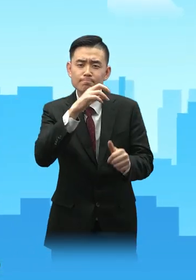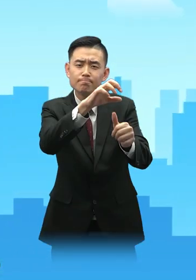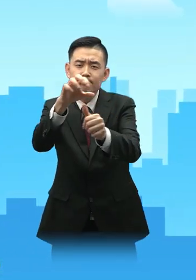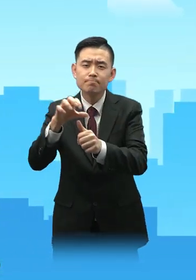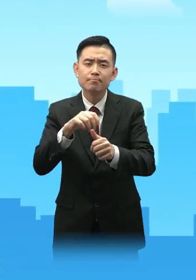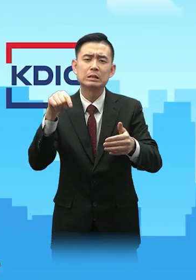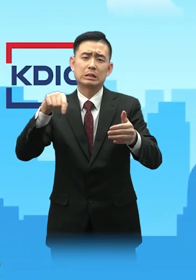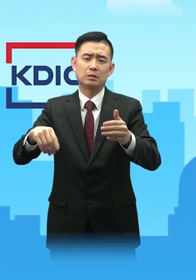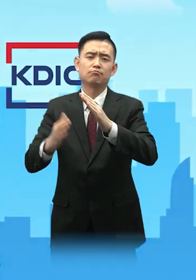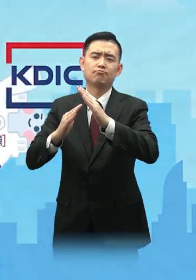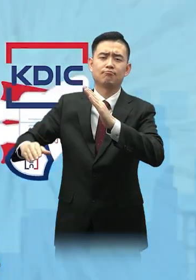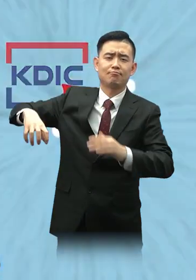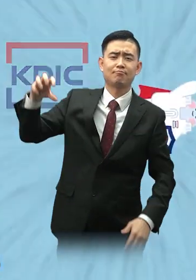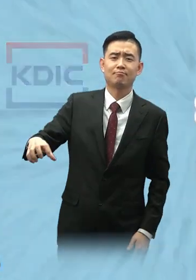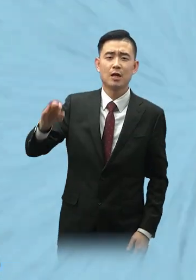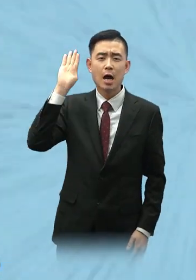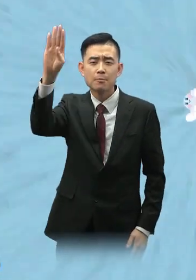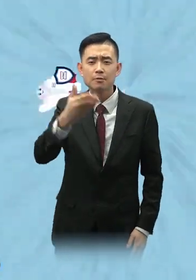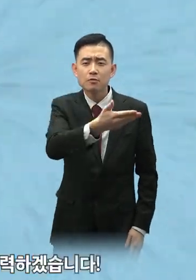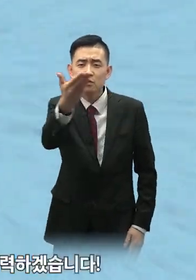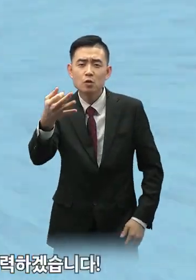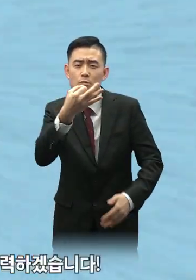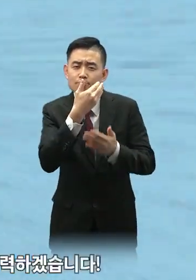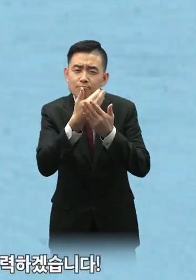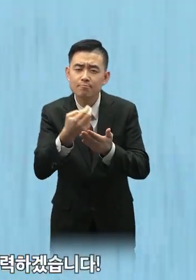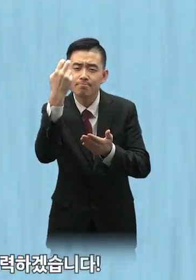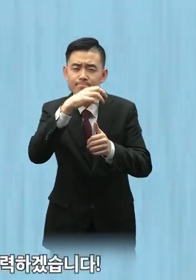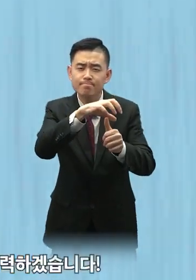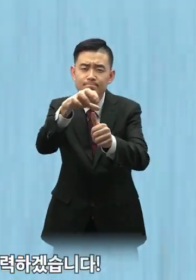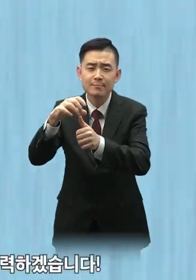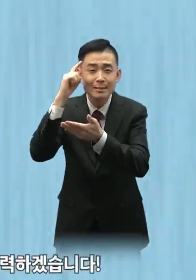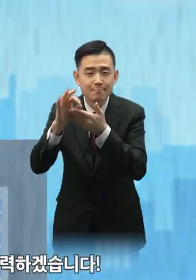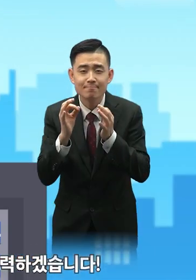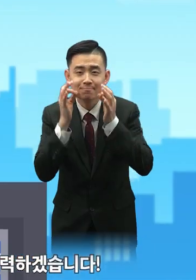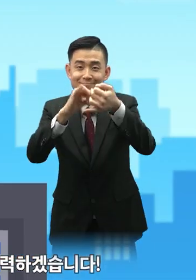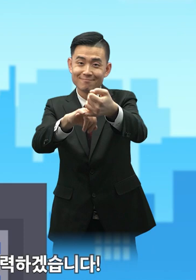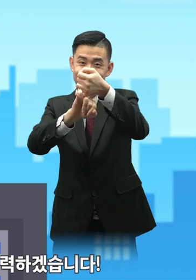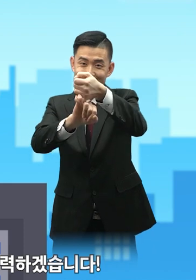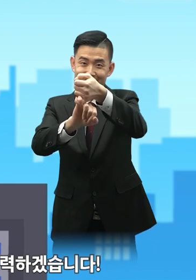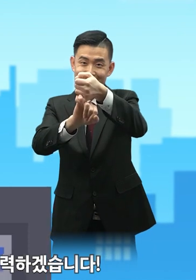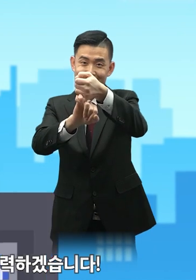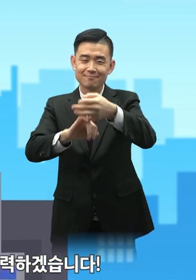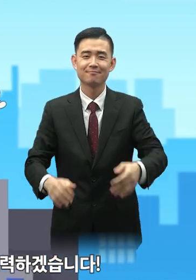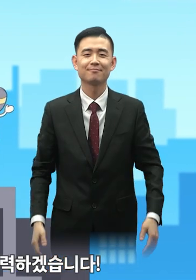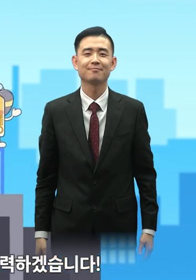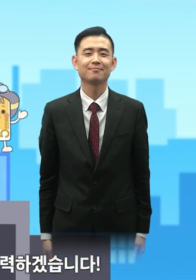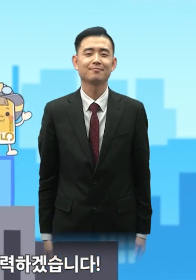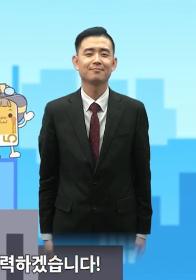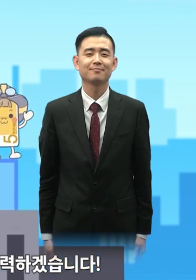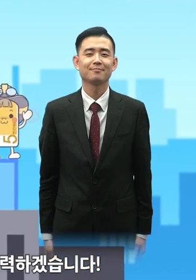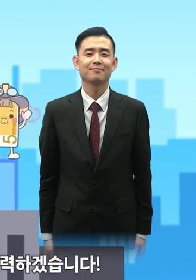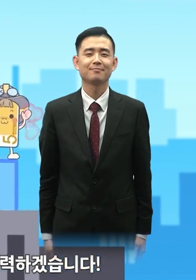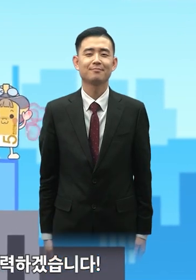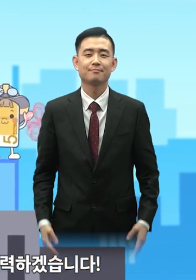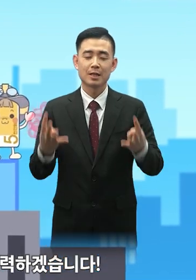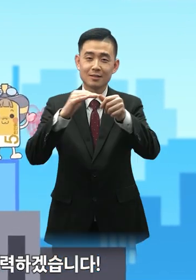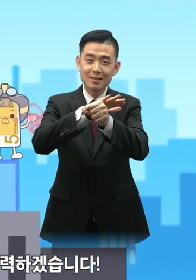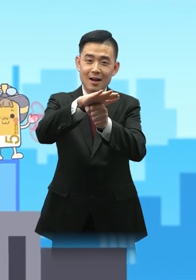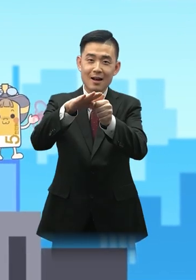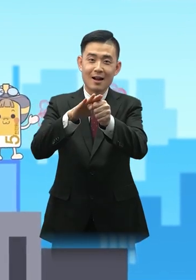국민들의 금융지킴이 예금보험공사는 앞으로도 여러분들의 소중한 예금을 보호하기 위해 노력하겠습니다.